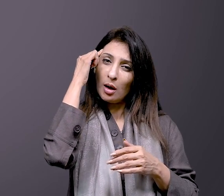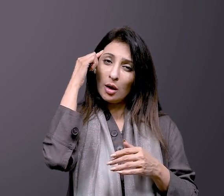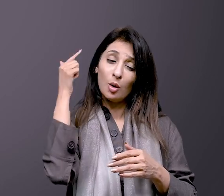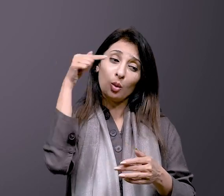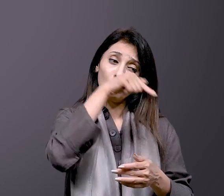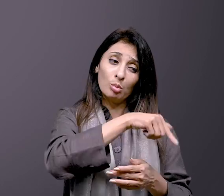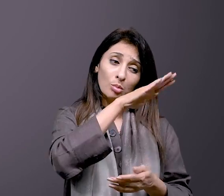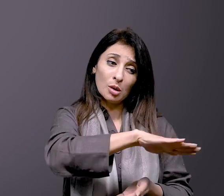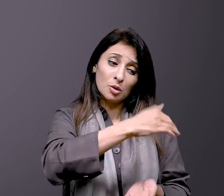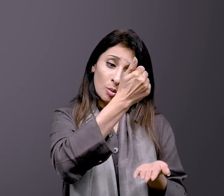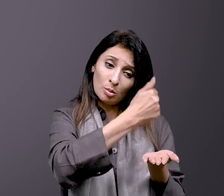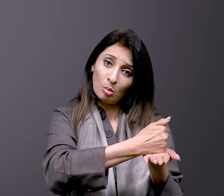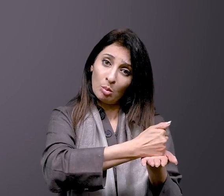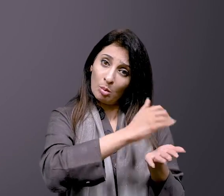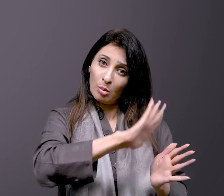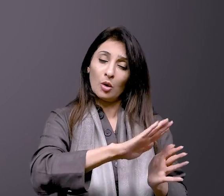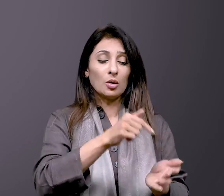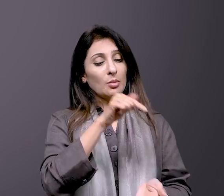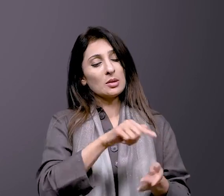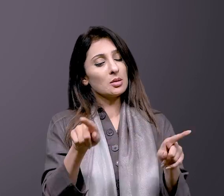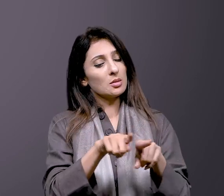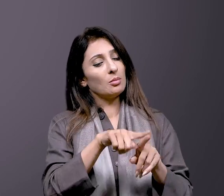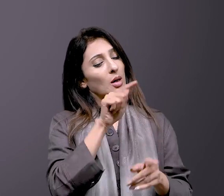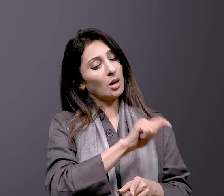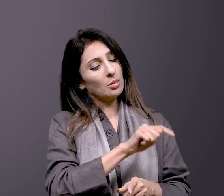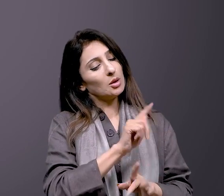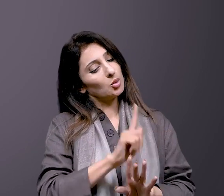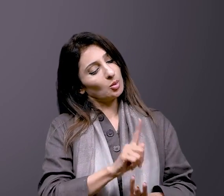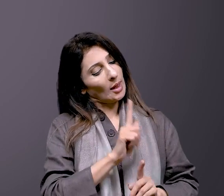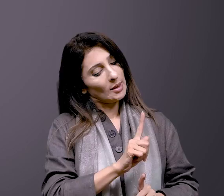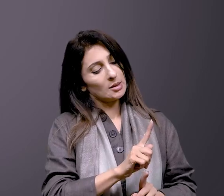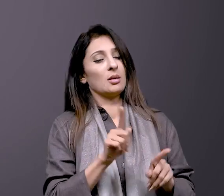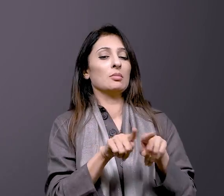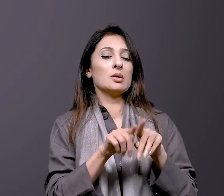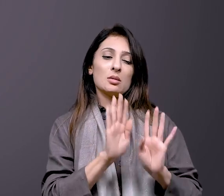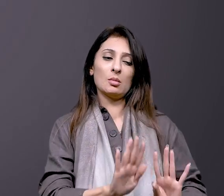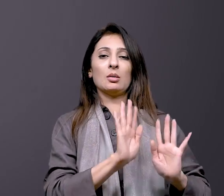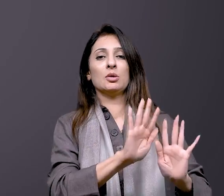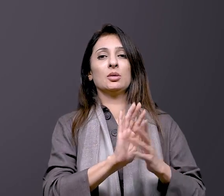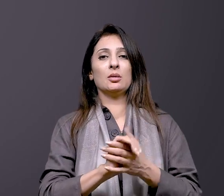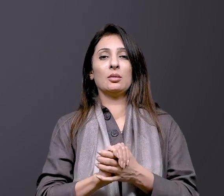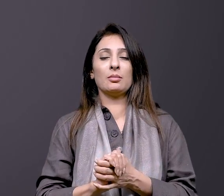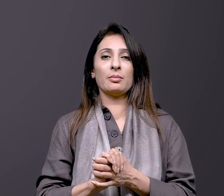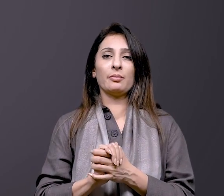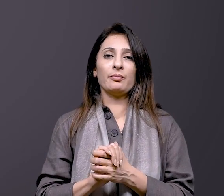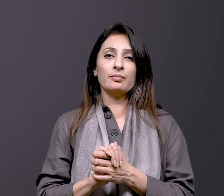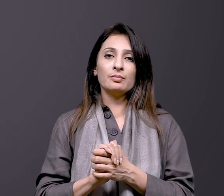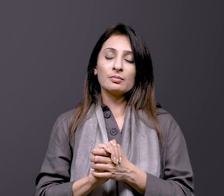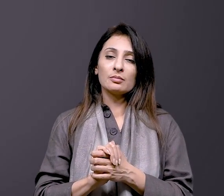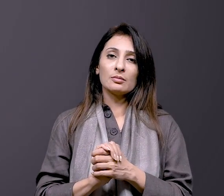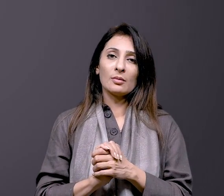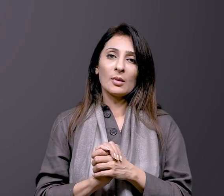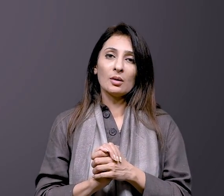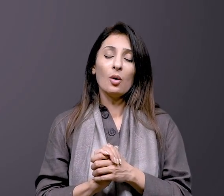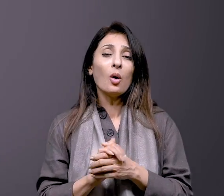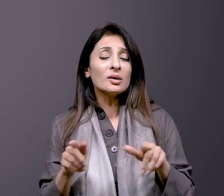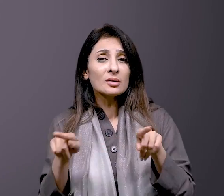कि बच्चा इसी तरीके से behave करे, even though बच्चा अपने आप को और दुनिया को जिस environment में वो रह रहा है उसको समझने की कोशिश कर